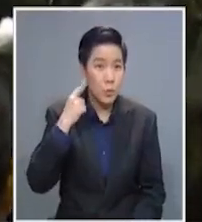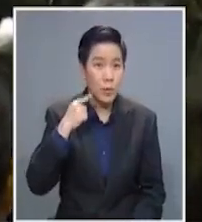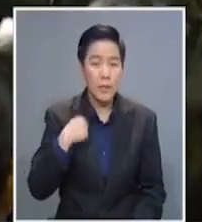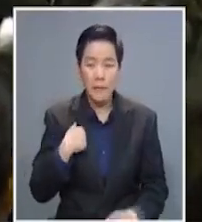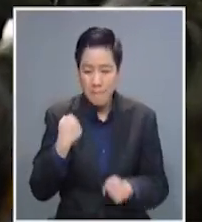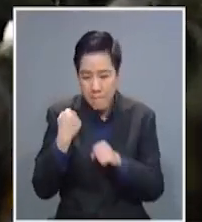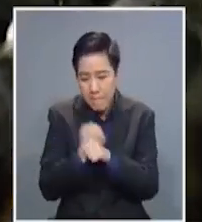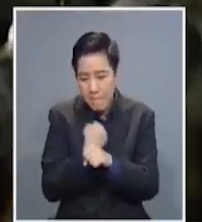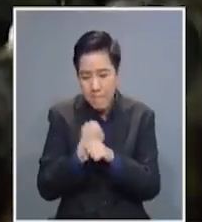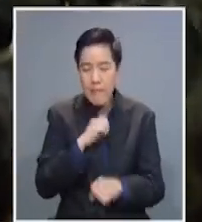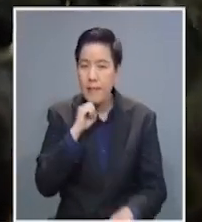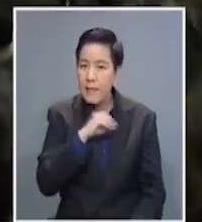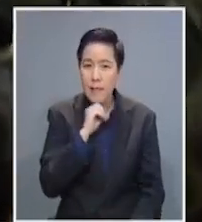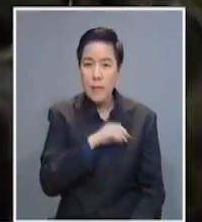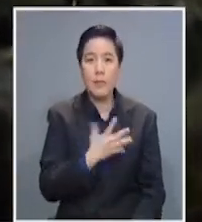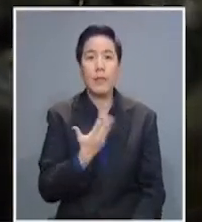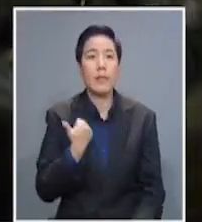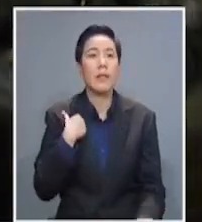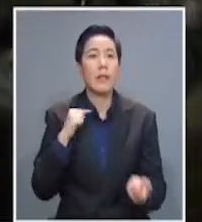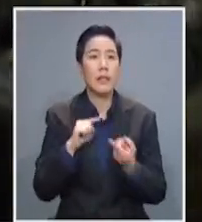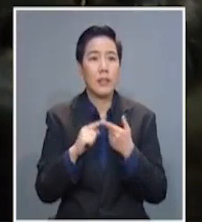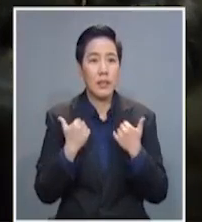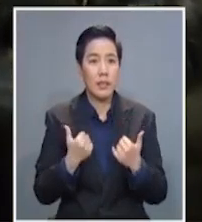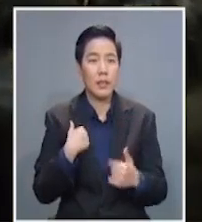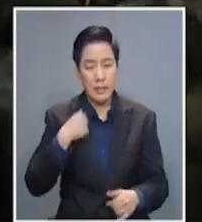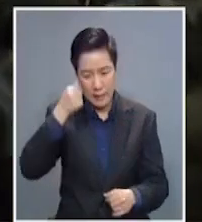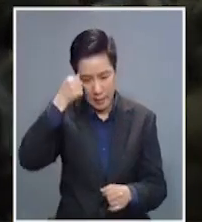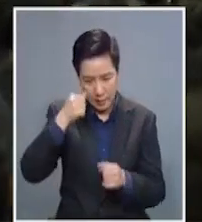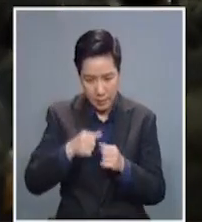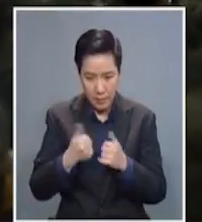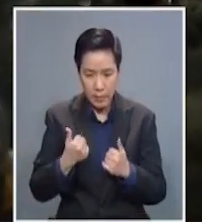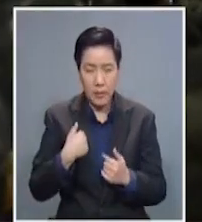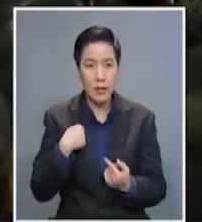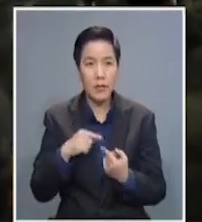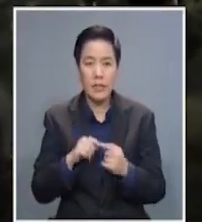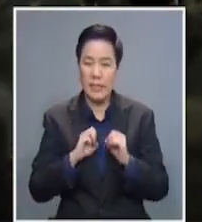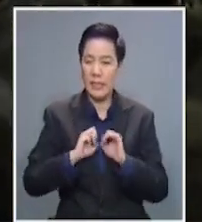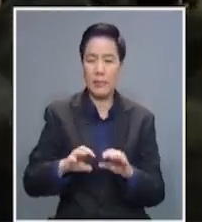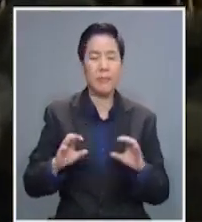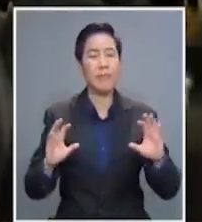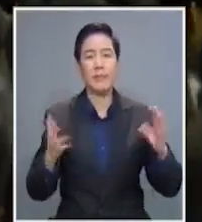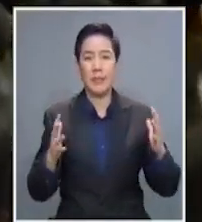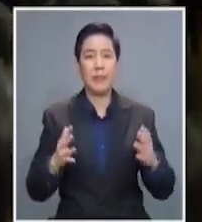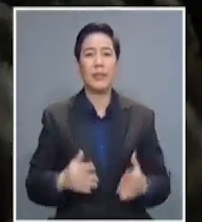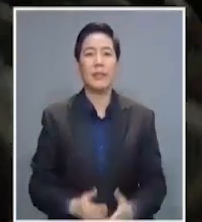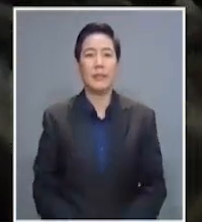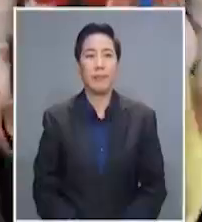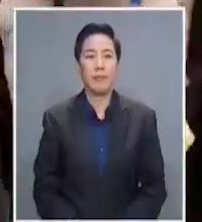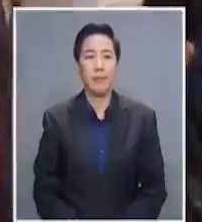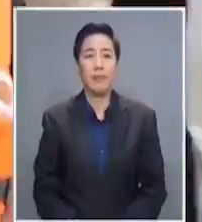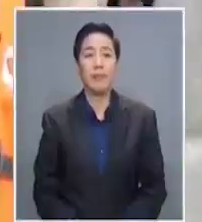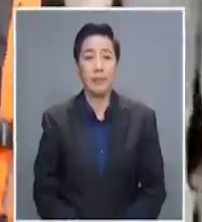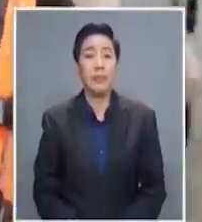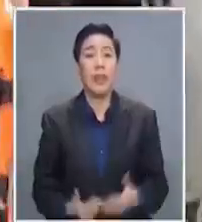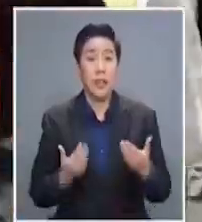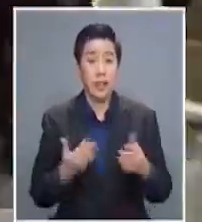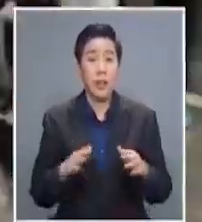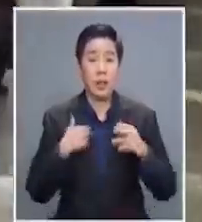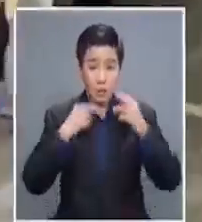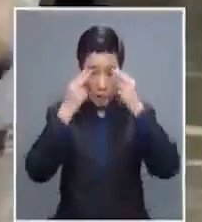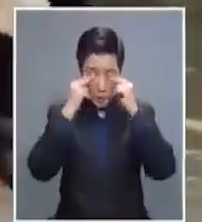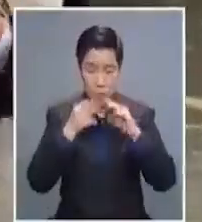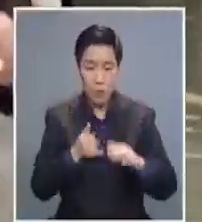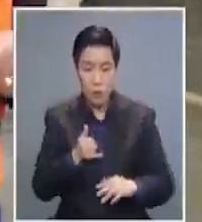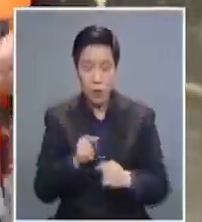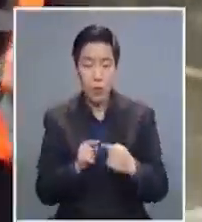งนะเนี่ยผมยังจำอยู่ดีเลยแล้วผมจะเกลียดทำไง หลังจากนั้นนายกรัฐมนตรี